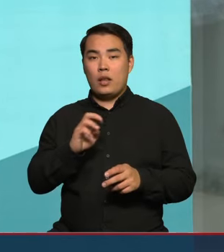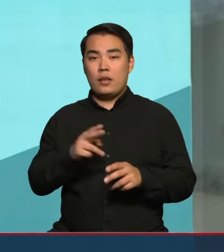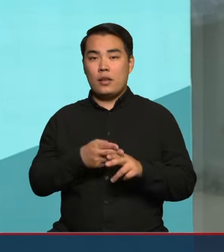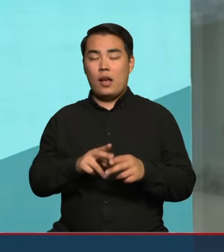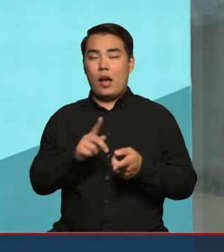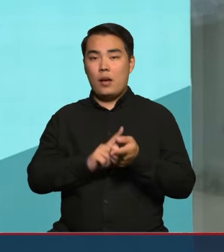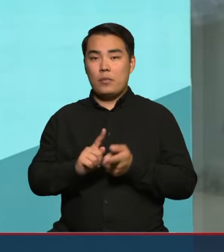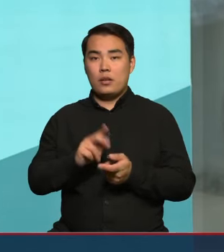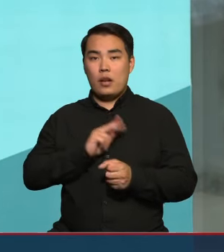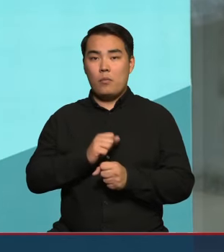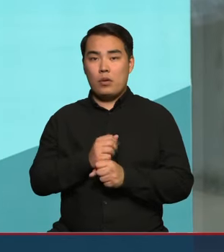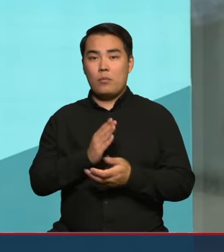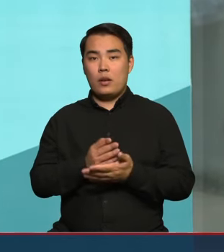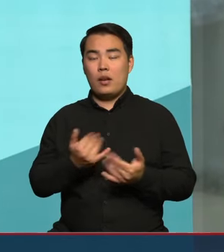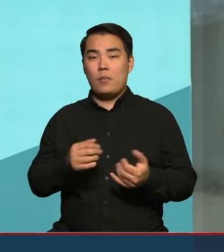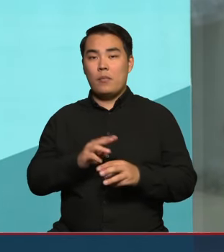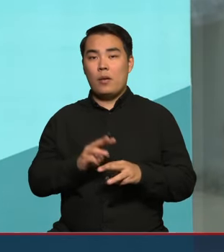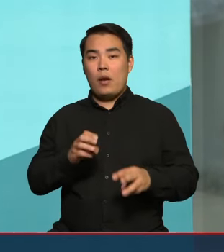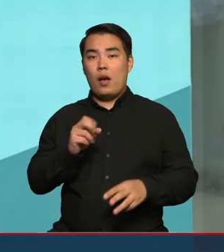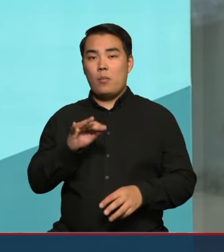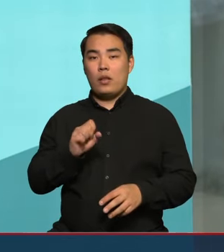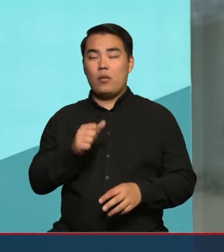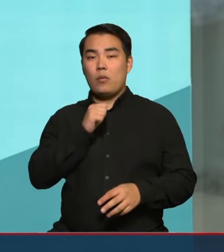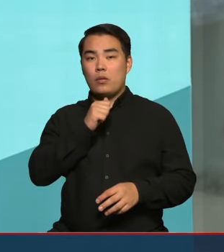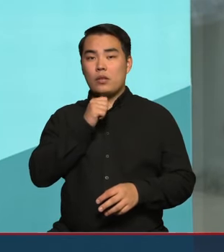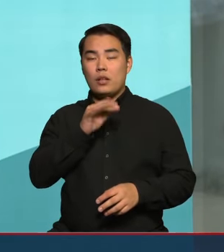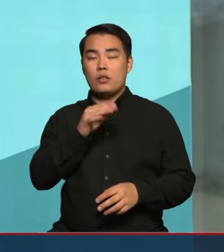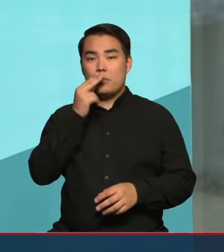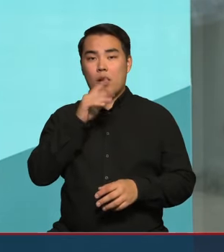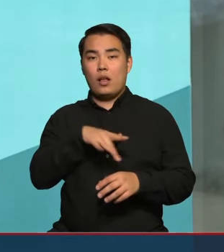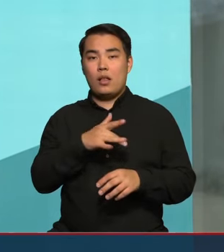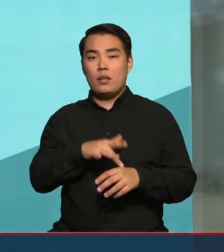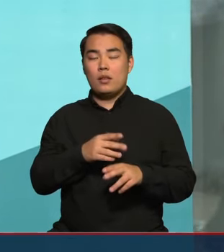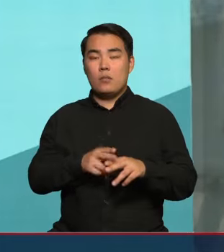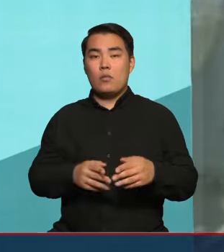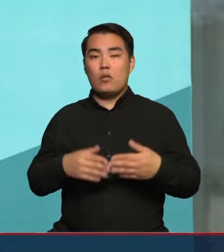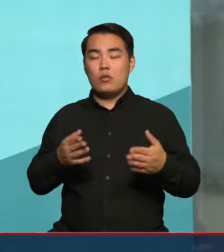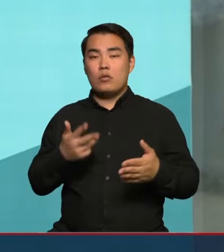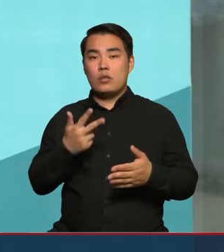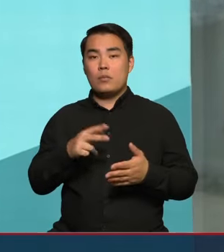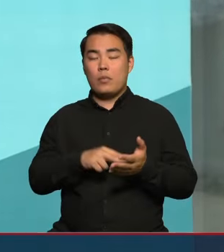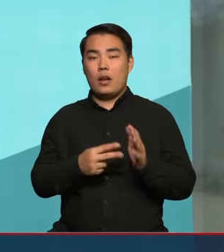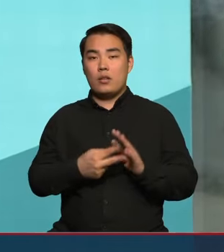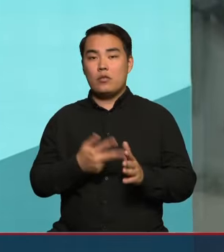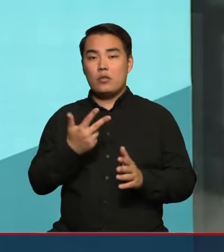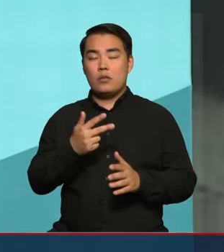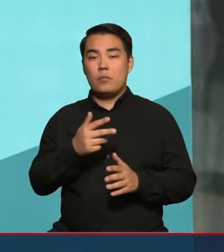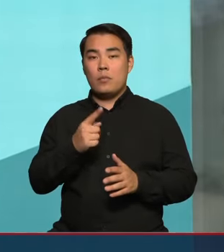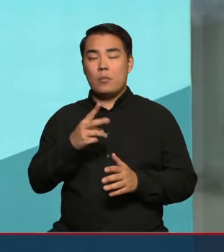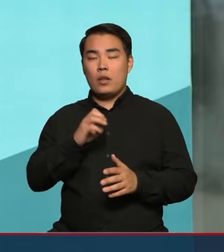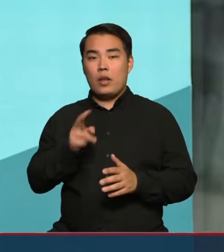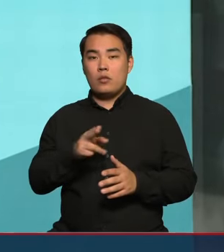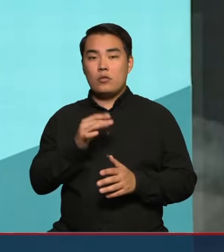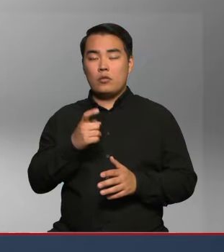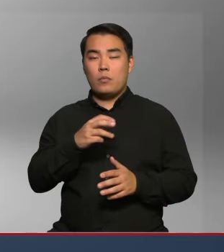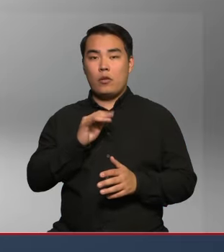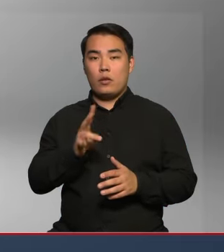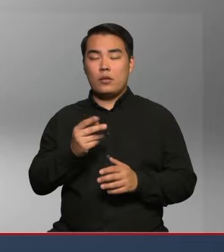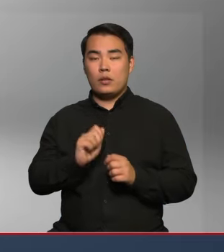өңдеуге бөлінеді. Қазірдің өзінде Ақмола, Қостанай облыстары мен Шымкент қаласында 4 ірі жобаға 1 миллиард 100 миллион теңге